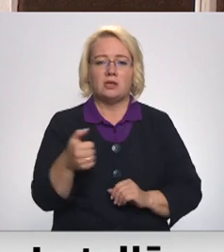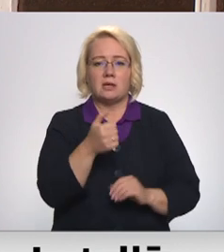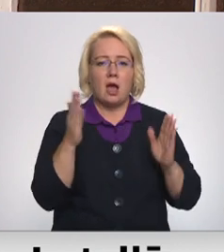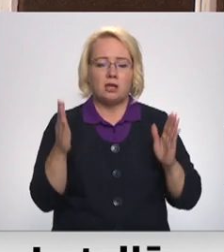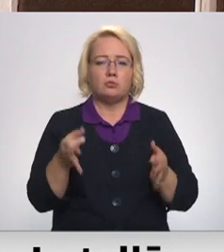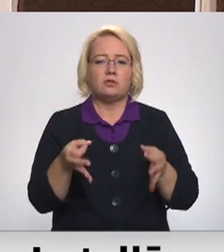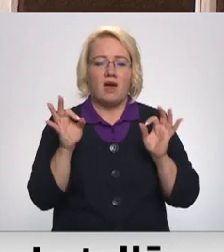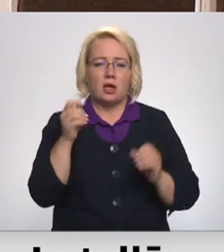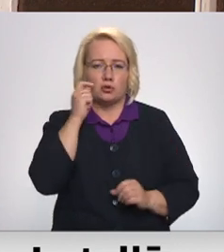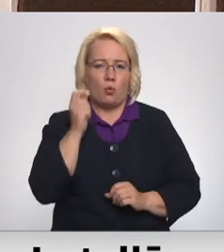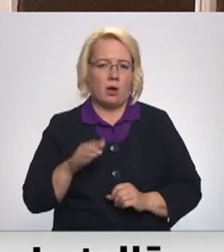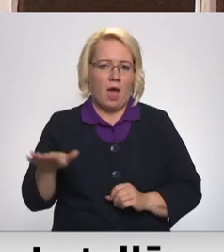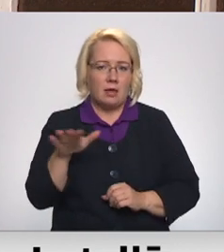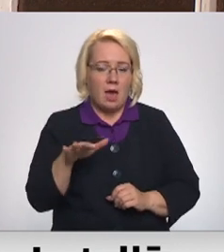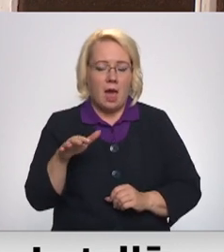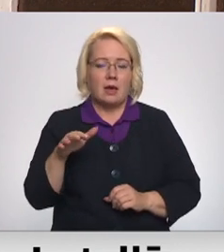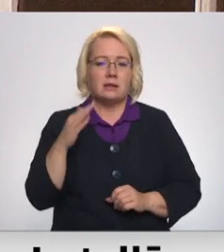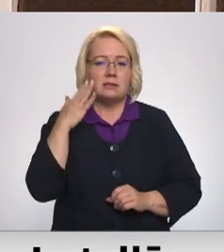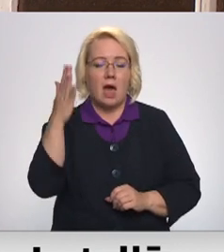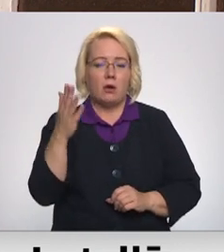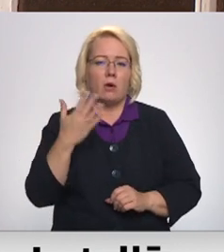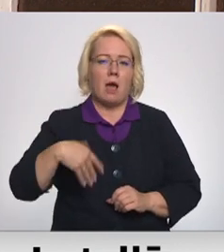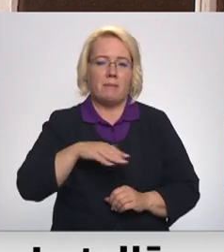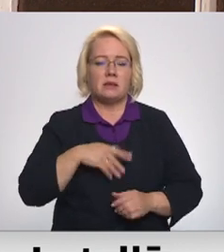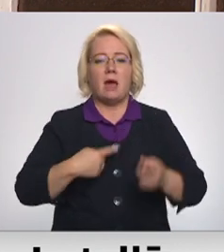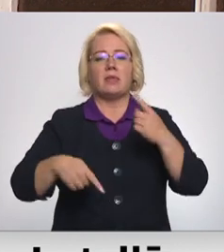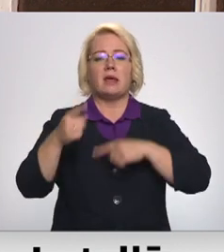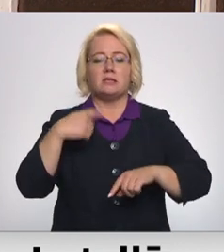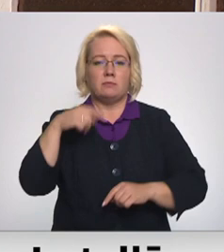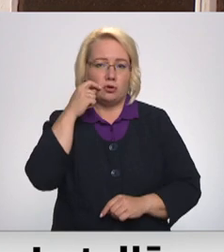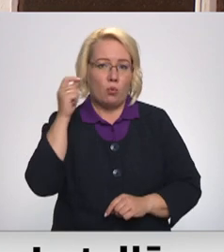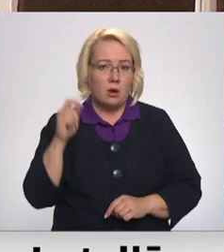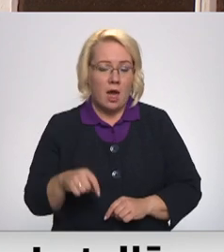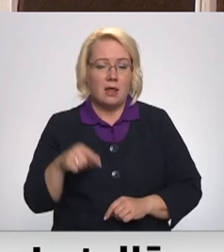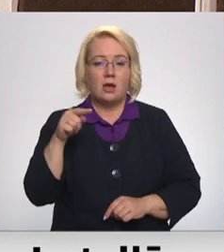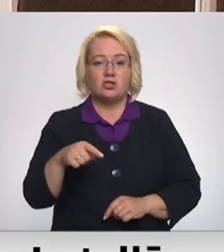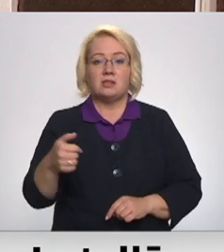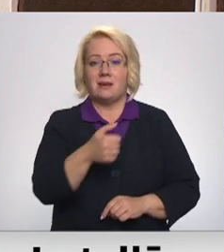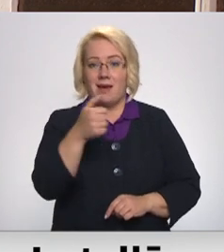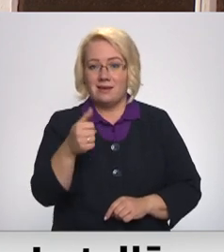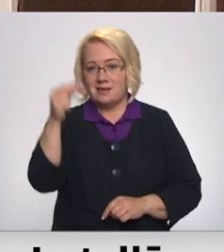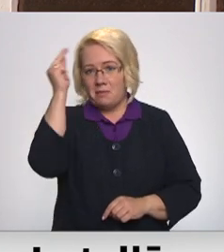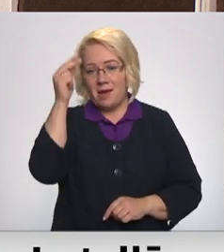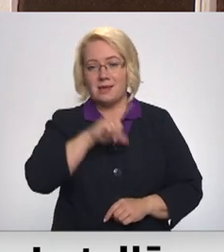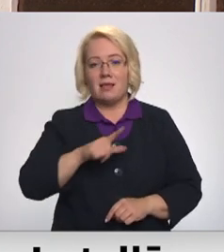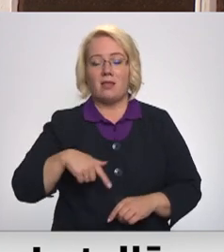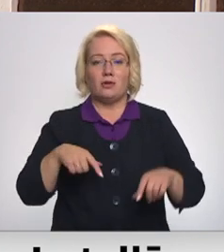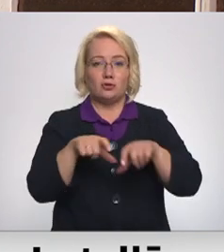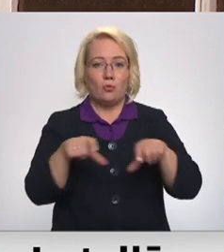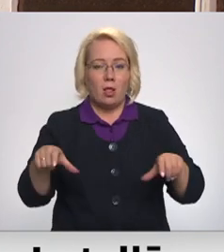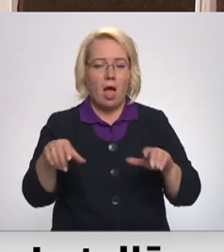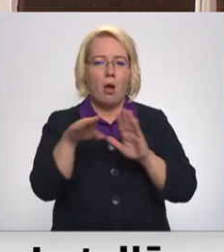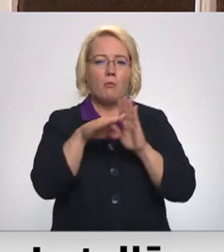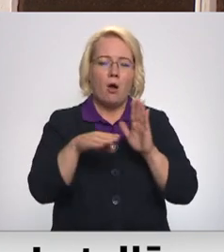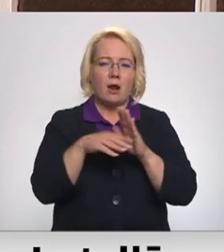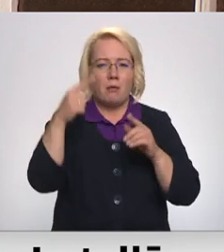izšķirīgs Ukrainai. Ceru, ka mēs iespējams atgriezīsimies Ukrainā. Šis gads, ja viņi mācīsies latviešu skolā programmu nesakritības